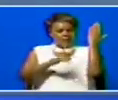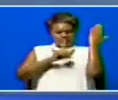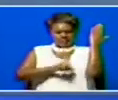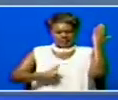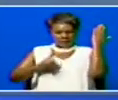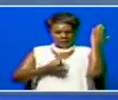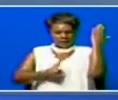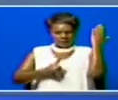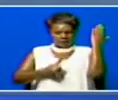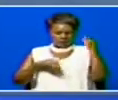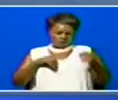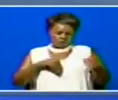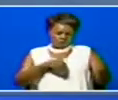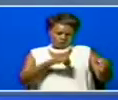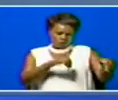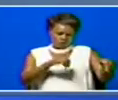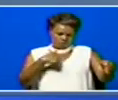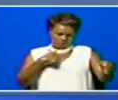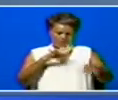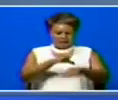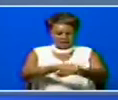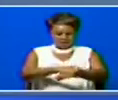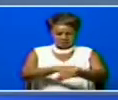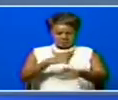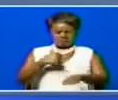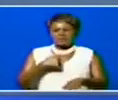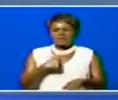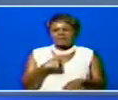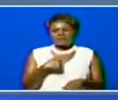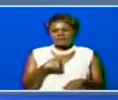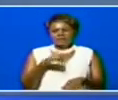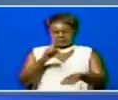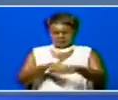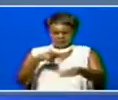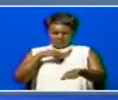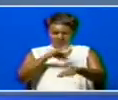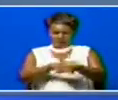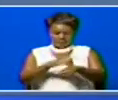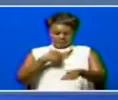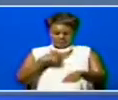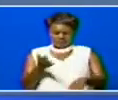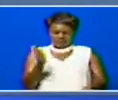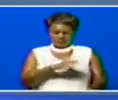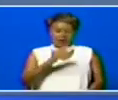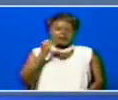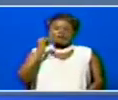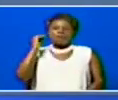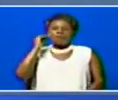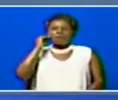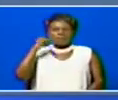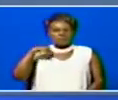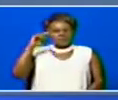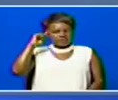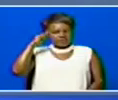jingine, akanifuata, akanifikia. Wakati alinifikia, akanirudisha nyumbani. Mimi